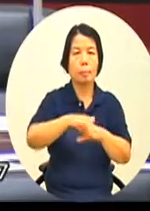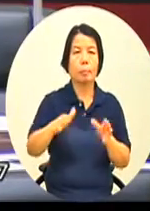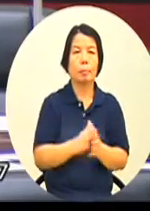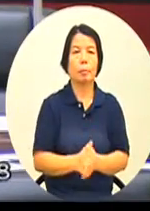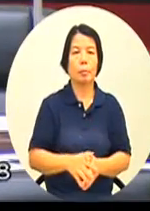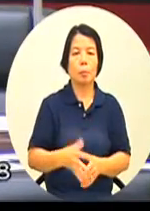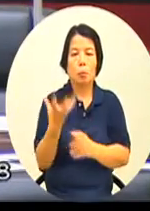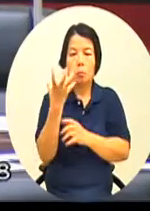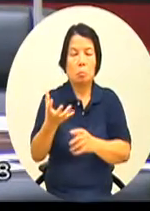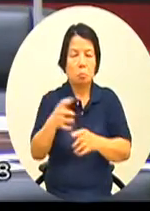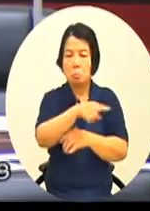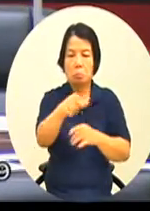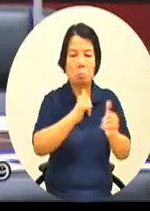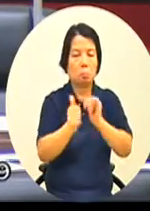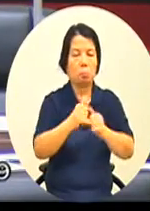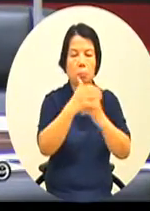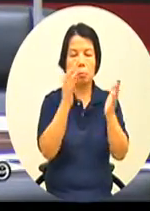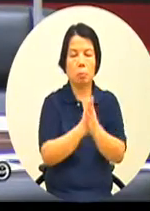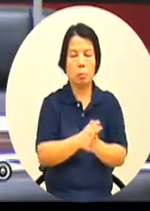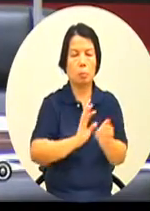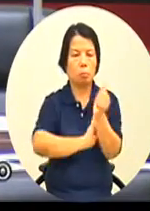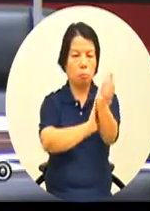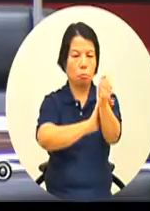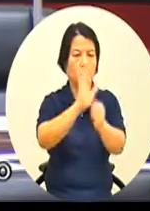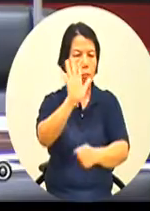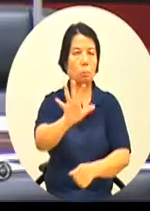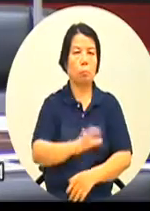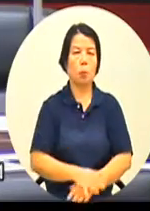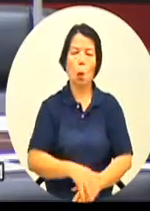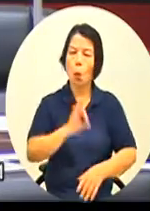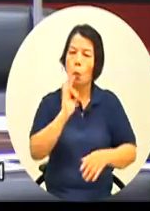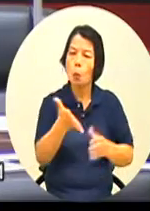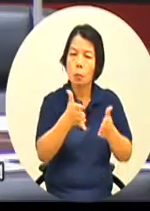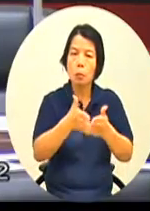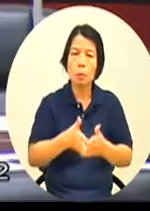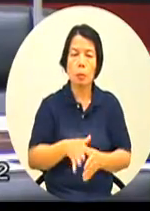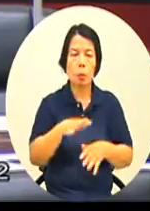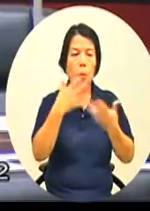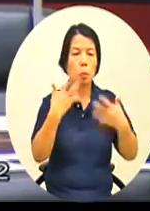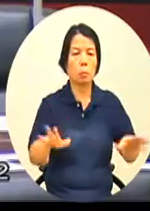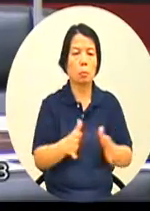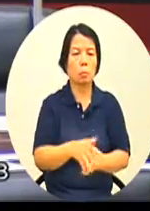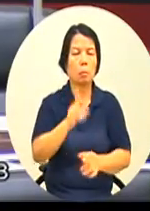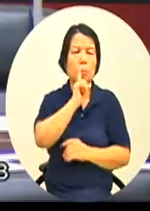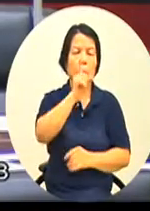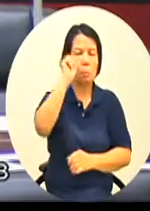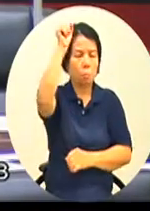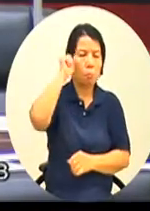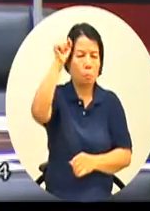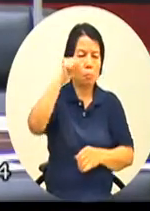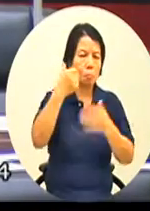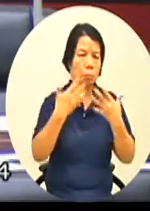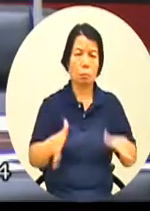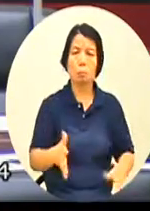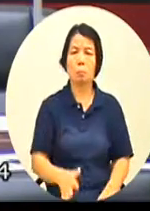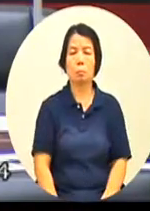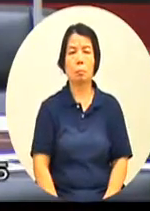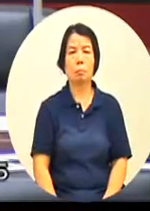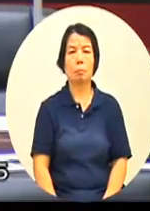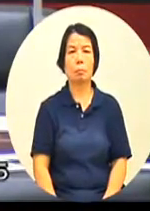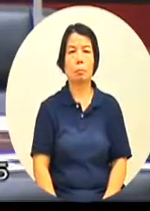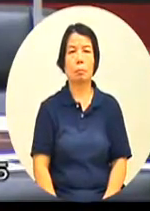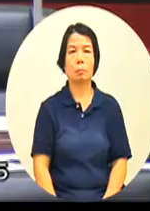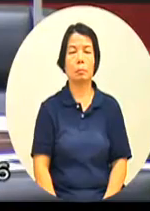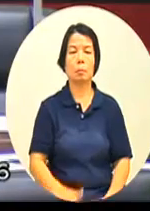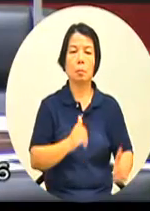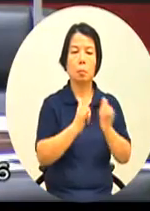都支持。那既然是这样，怎么还会有那么多的抗议事件呢？所以民